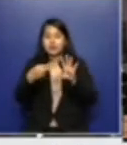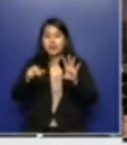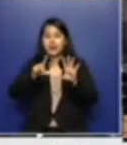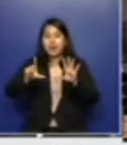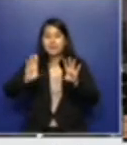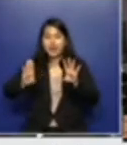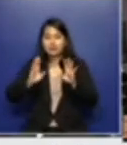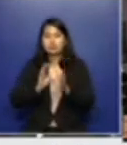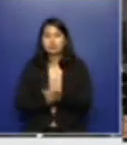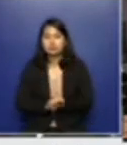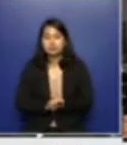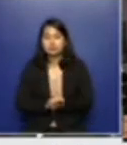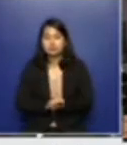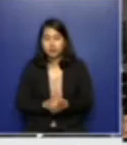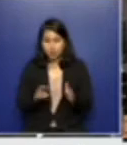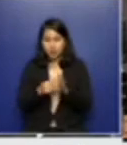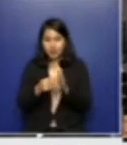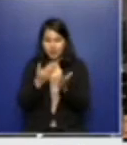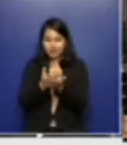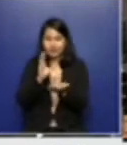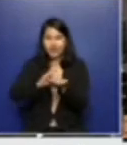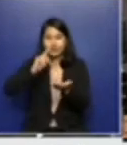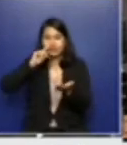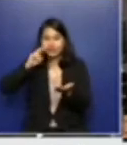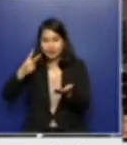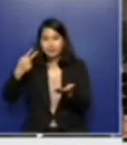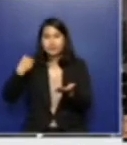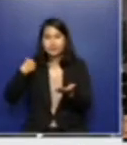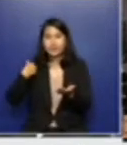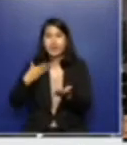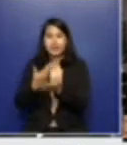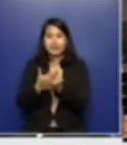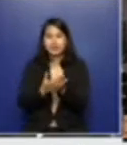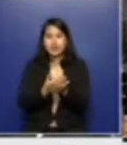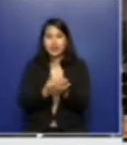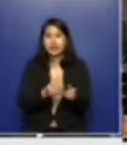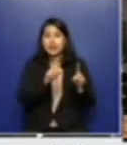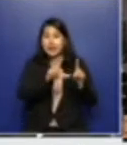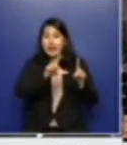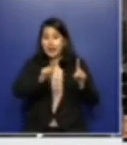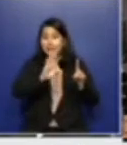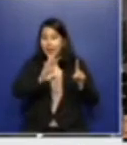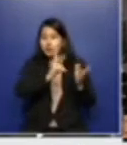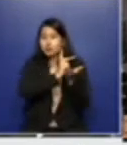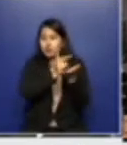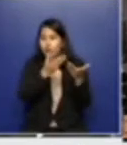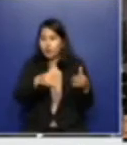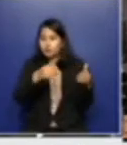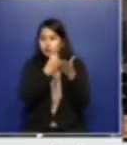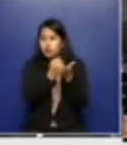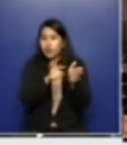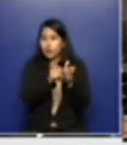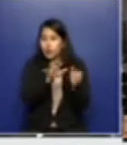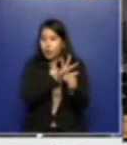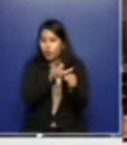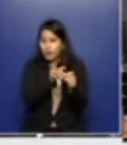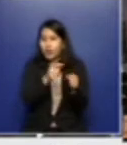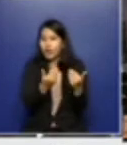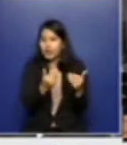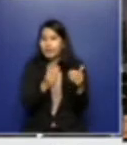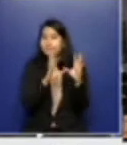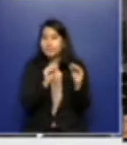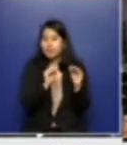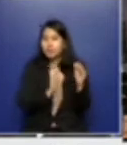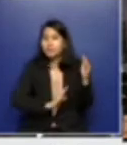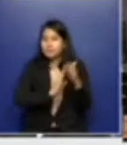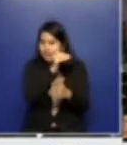เศษซึ่งเป็นงบประมาณที่ซ้ำซ้อนกับการกู้เงิน1ล้านล้านบาทมาเพื่อเยียวยาโควิดแล้วสภาแห่งนี้ก็ผ่านพร